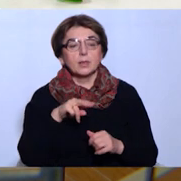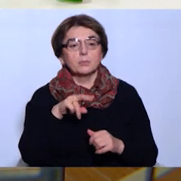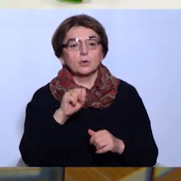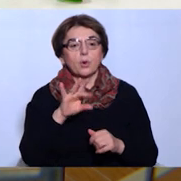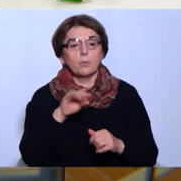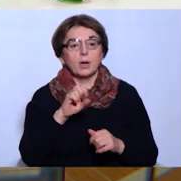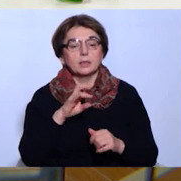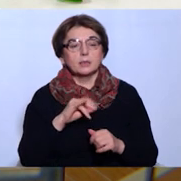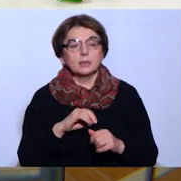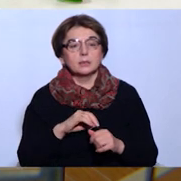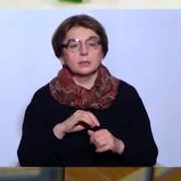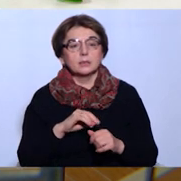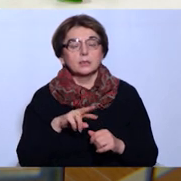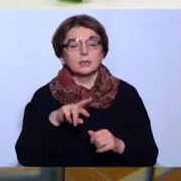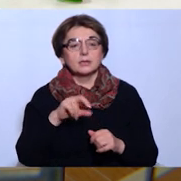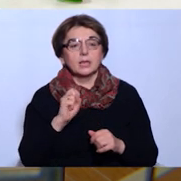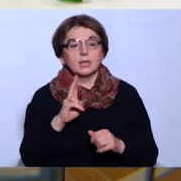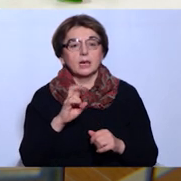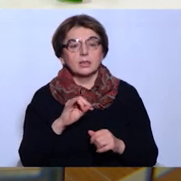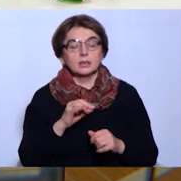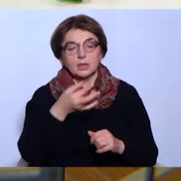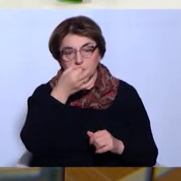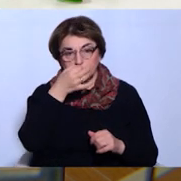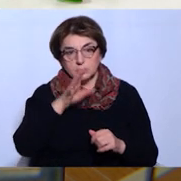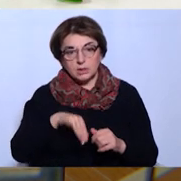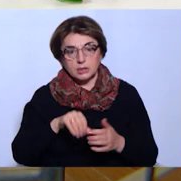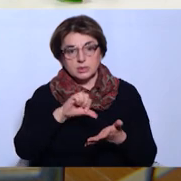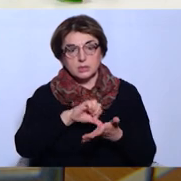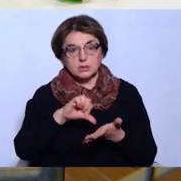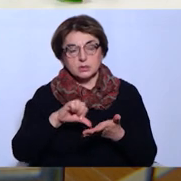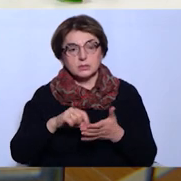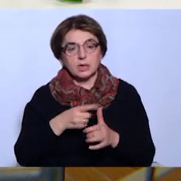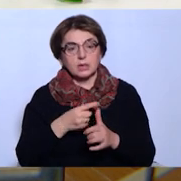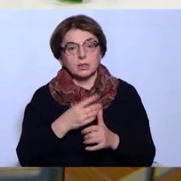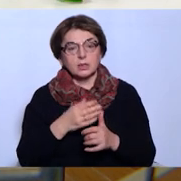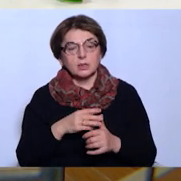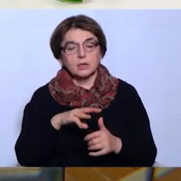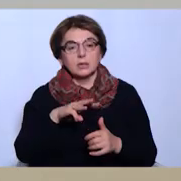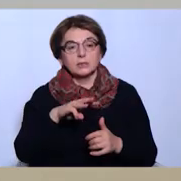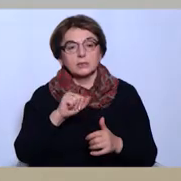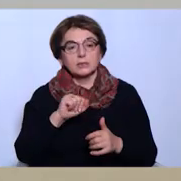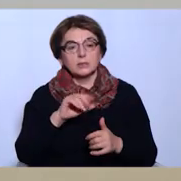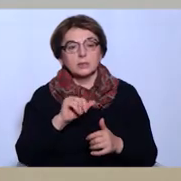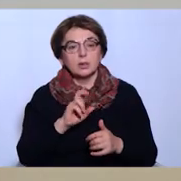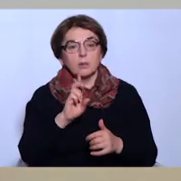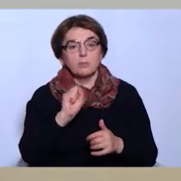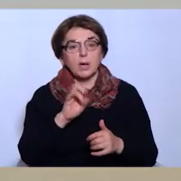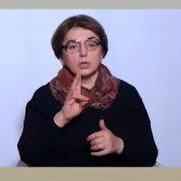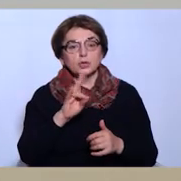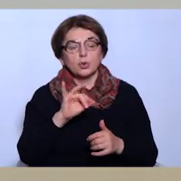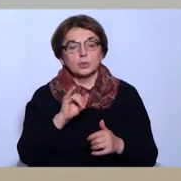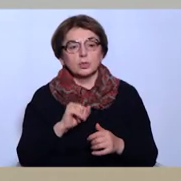პროპანი და ბუტანი. ხოლო დანარჩენი წევრების სახელწოდებები კი წარმოქმნილია ბერძნული და